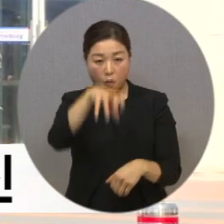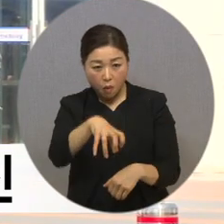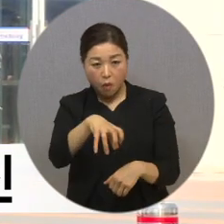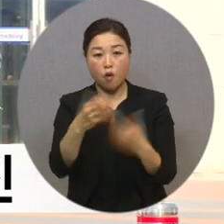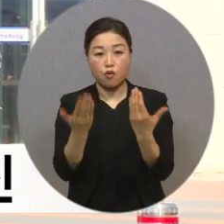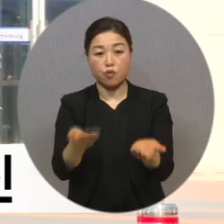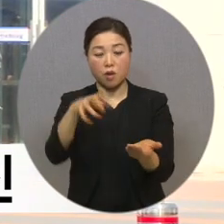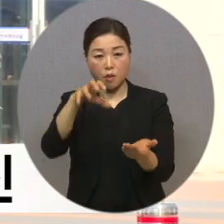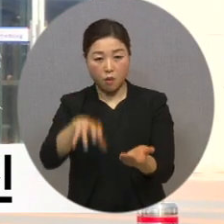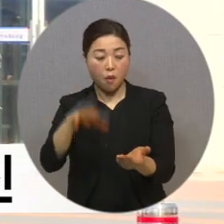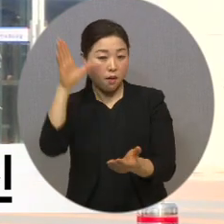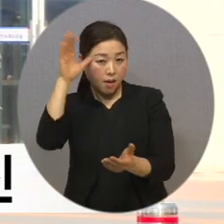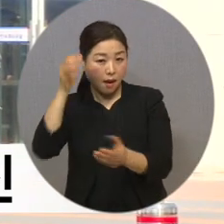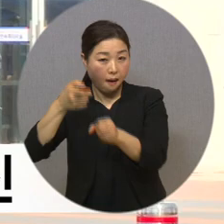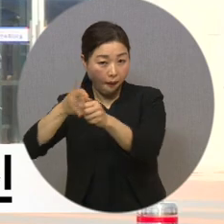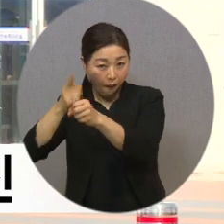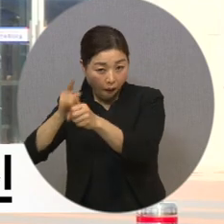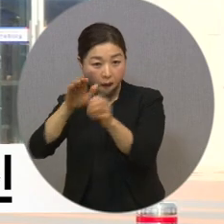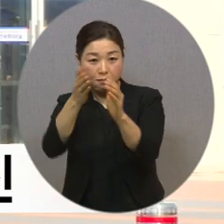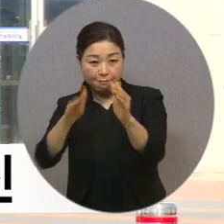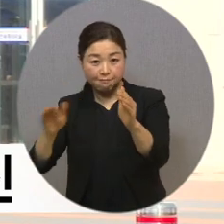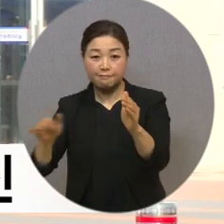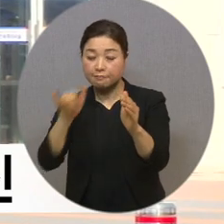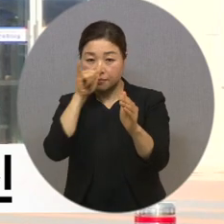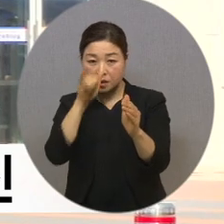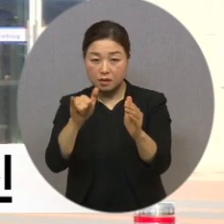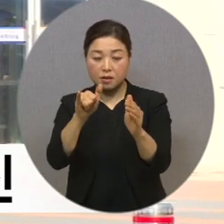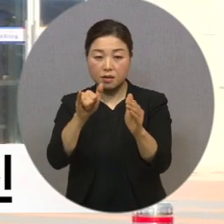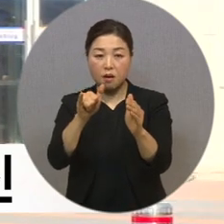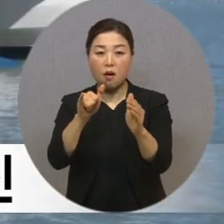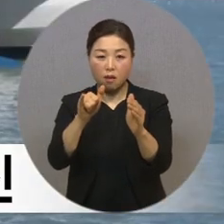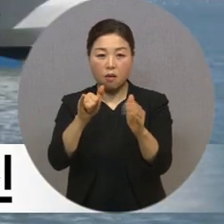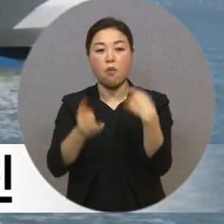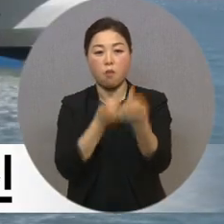조형물 등을 갖추고 편안한 이용 환경을 제공합니다.